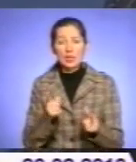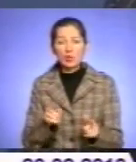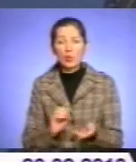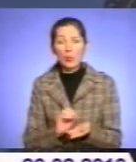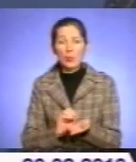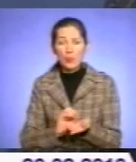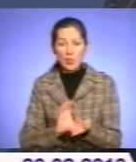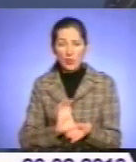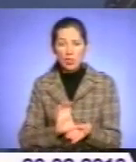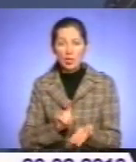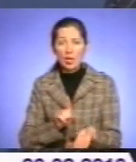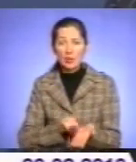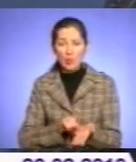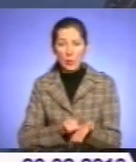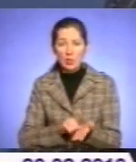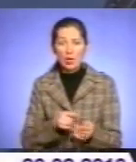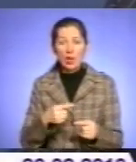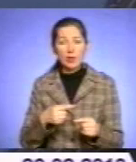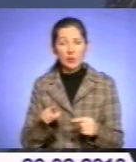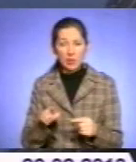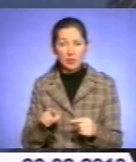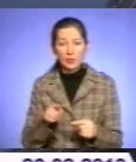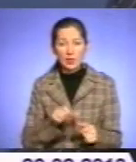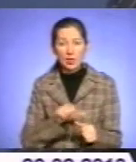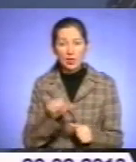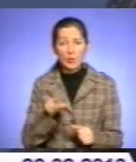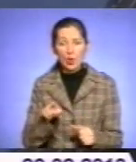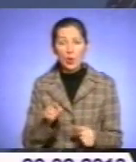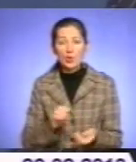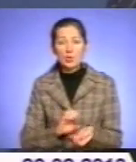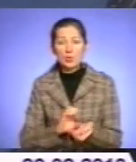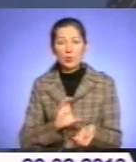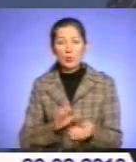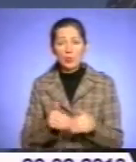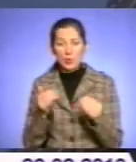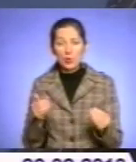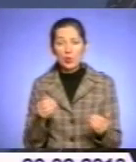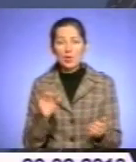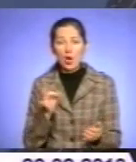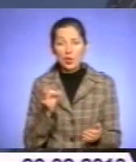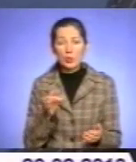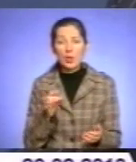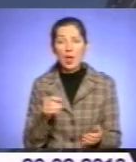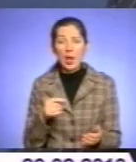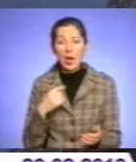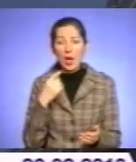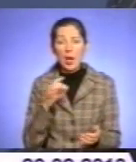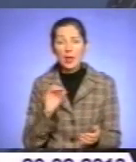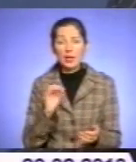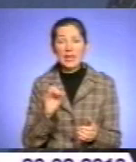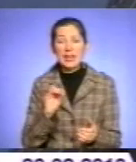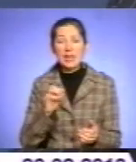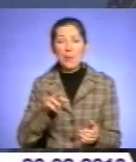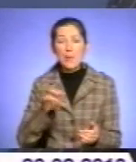підвищена стипендія, суттєво відрізнятися. І крім того, збільшуються розміри так званих іменних стипендій. Це стипендії президента